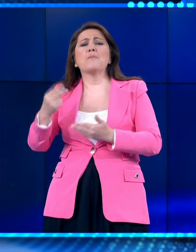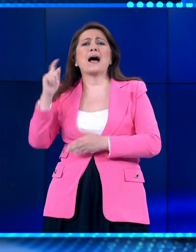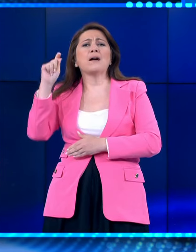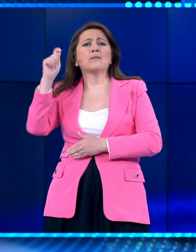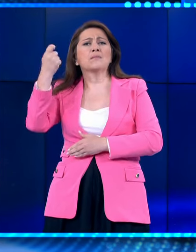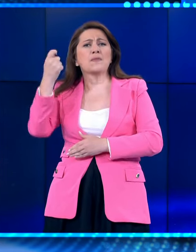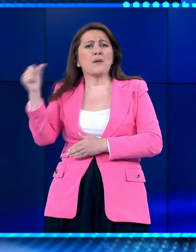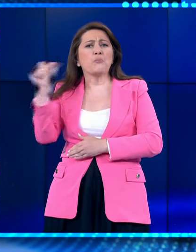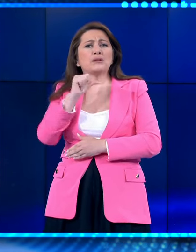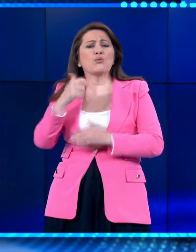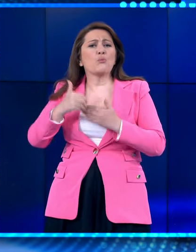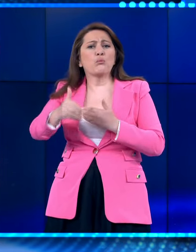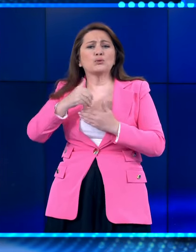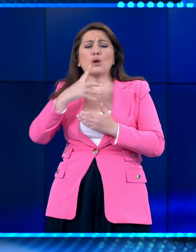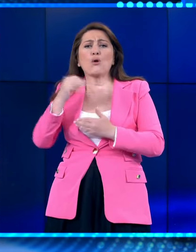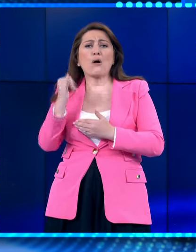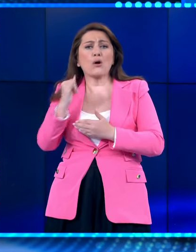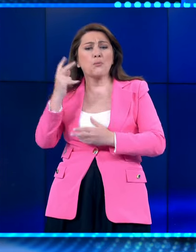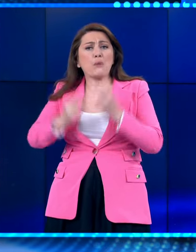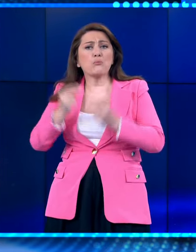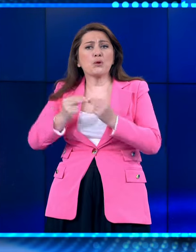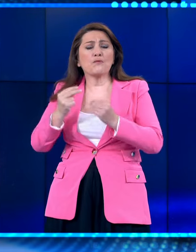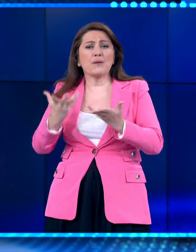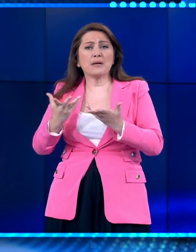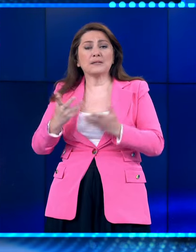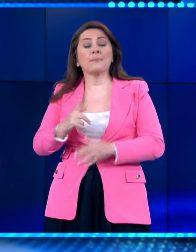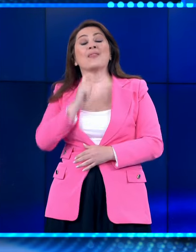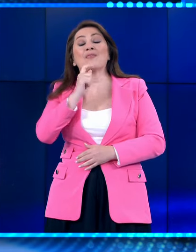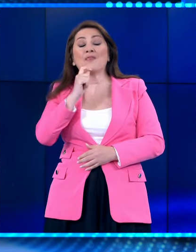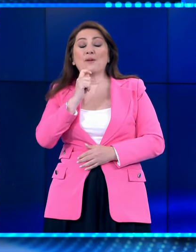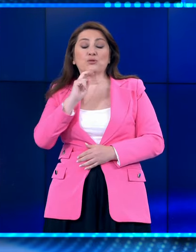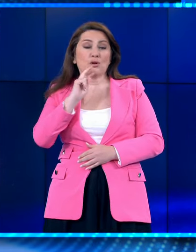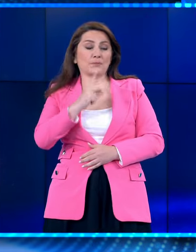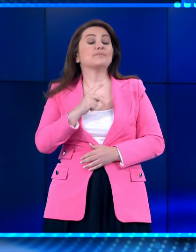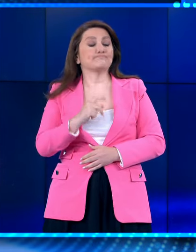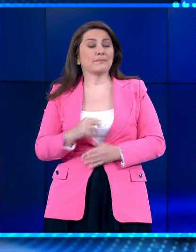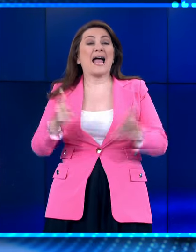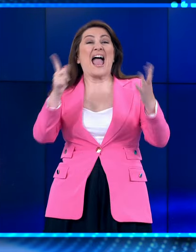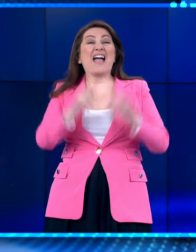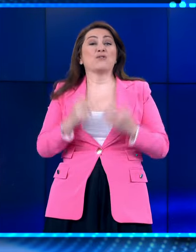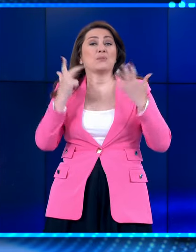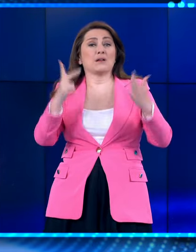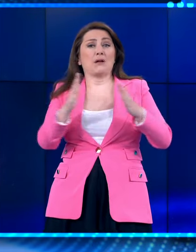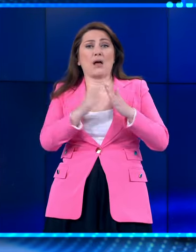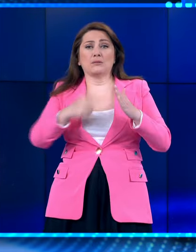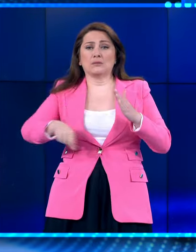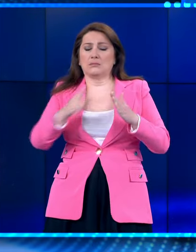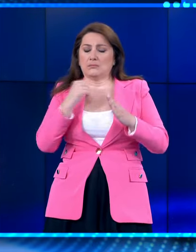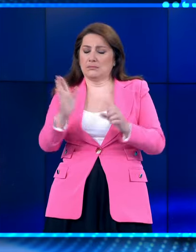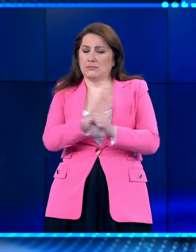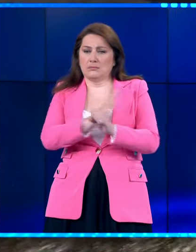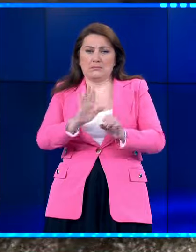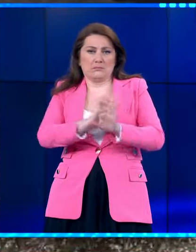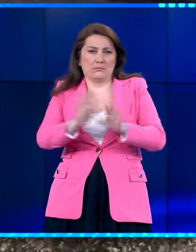ηλεκτροδότησης, καθώς υπάρχουν ακόμα προβλήματα, Γιώργο. Ακριβώς, Βαλεντίνα, 78 σπίτια έχουν κρυφθεί παντελώς ακατάλληλα, δηλαδή